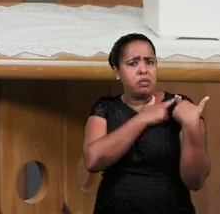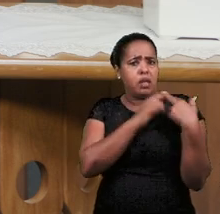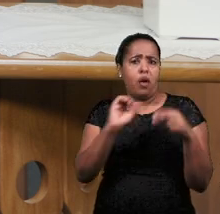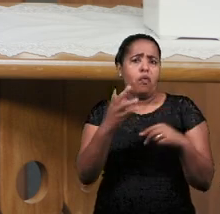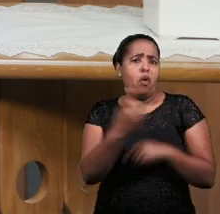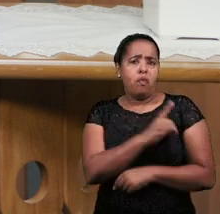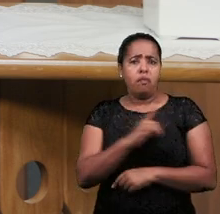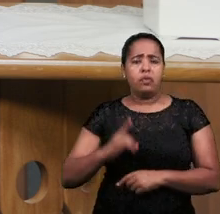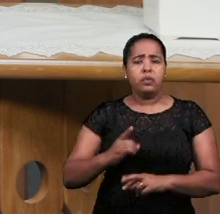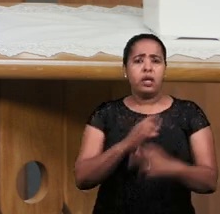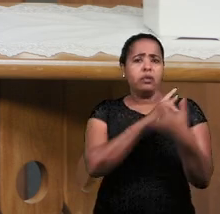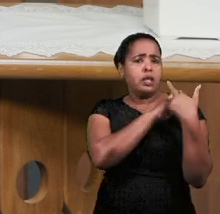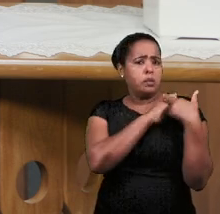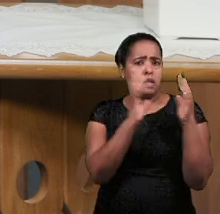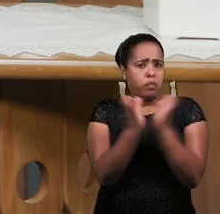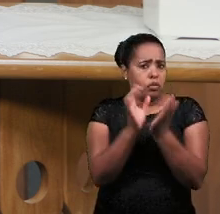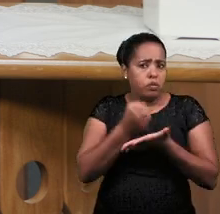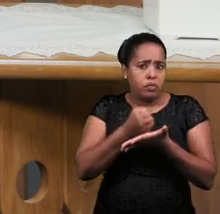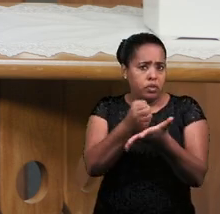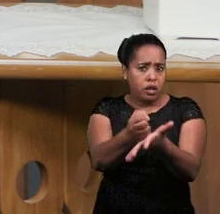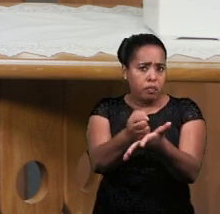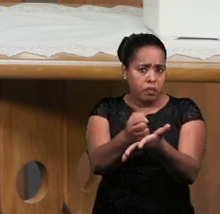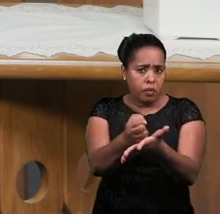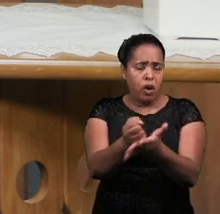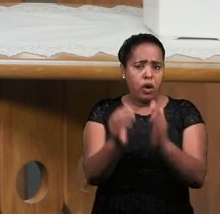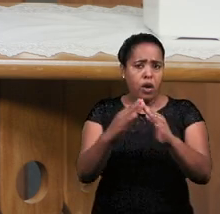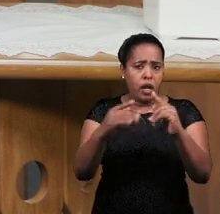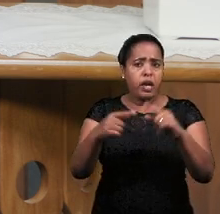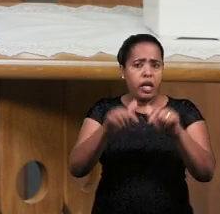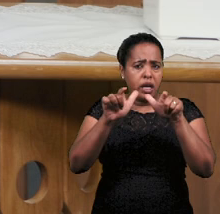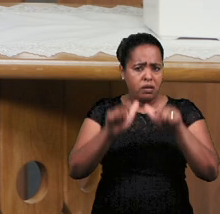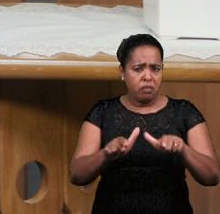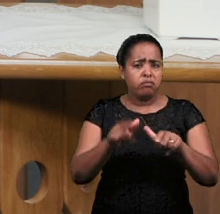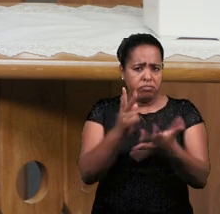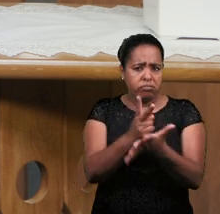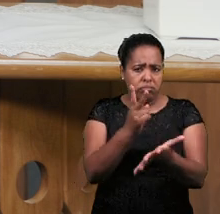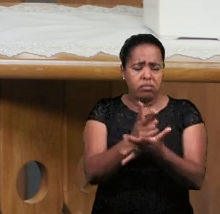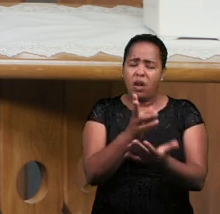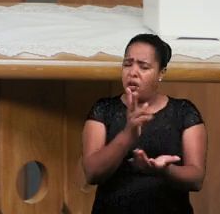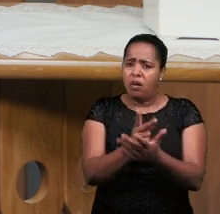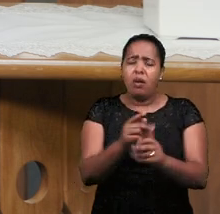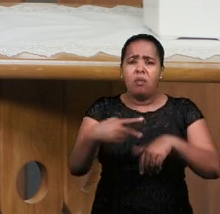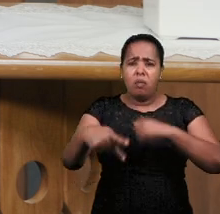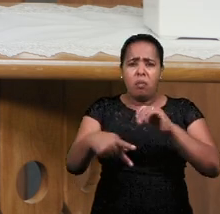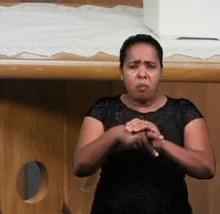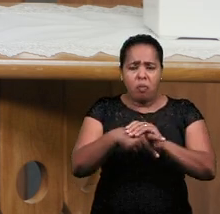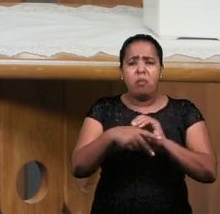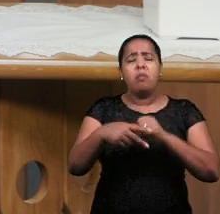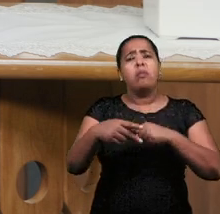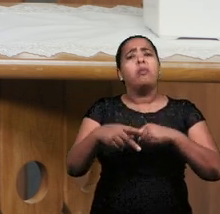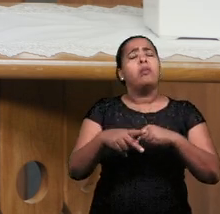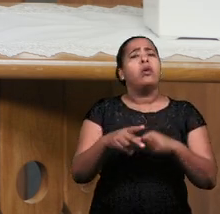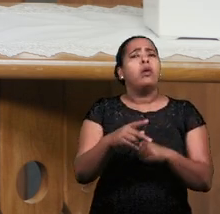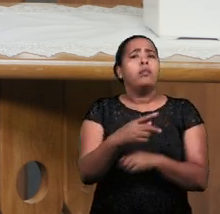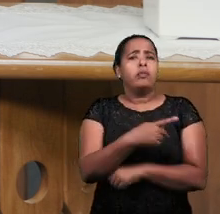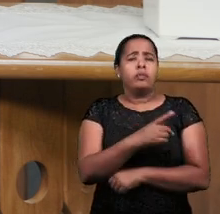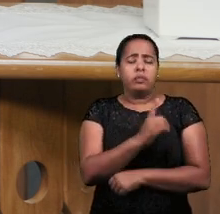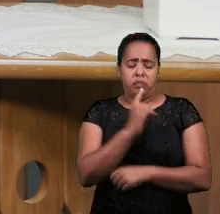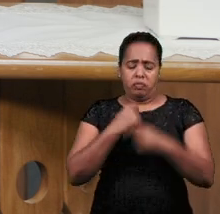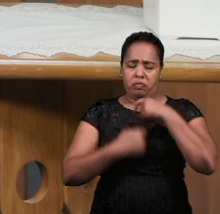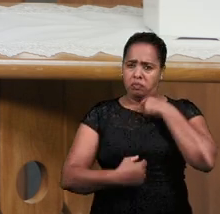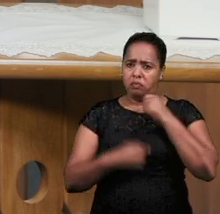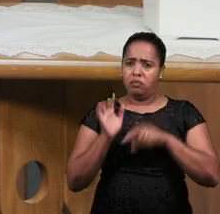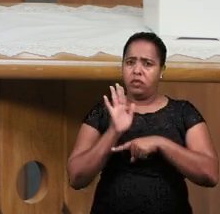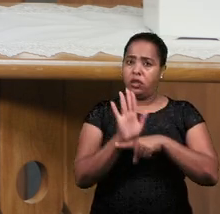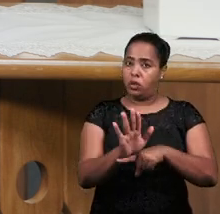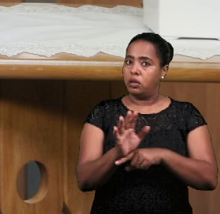de son groupe d'assistance, l'assistance à l'Église locale, les propres ouvriers. Il donne déjà cette assistance. Son